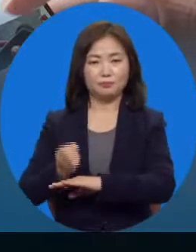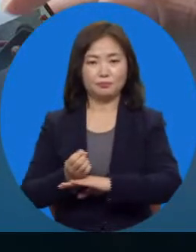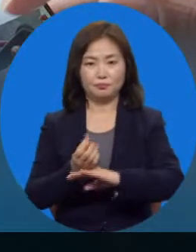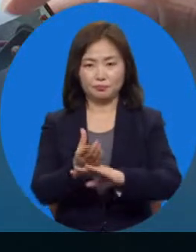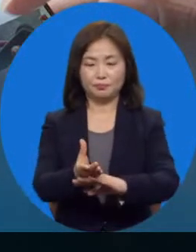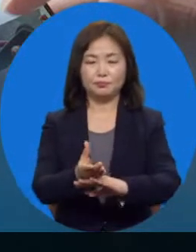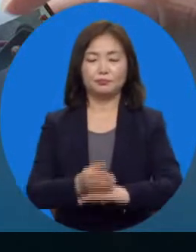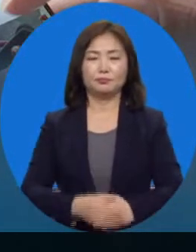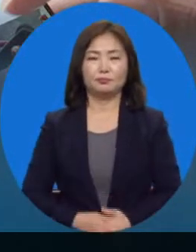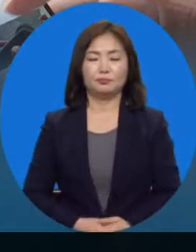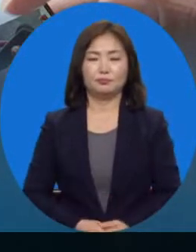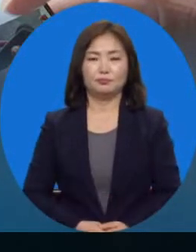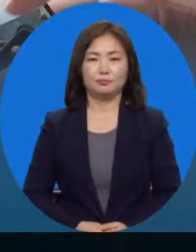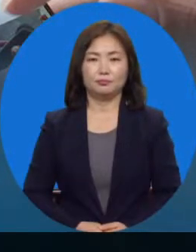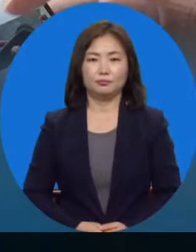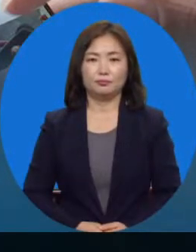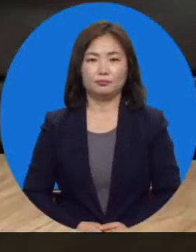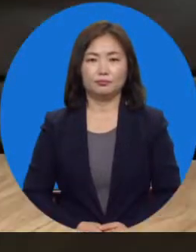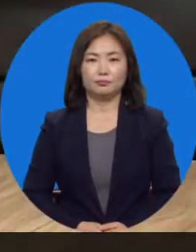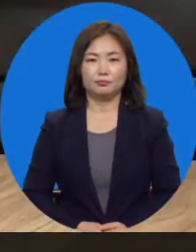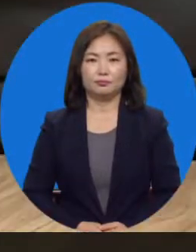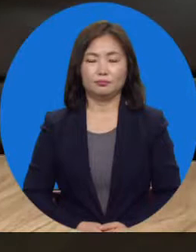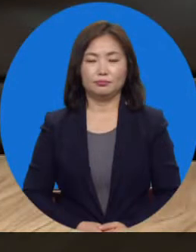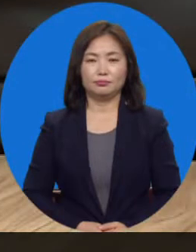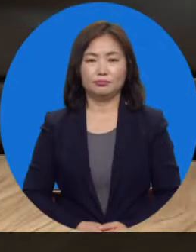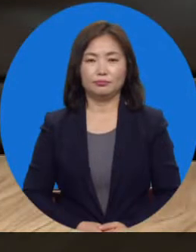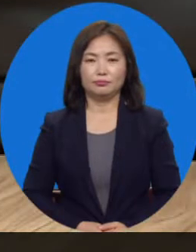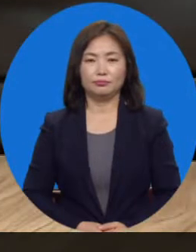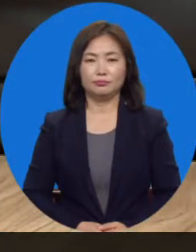김건엽 기자가 전해드립니다.